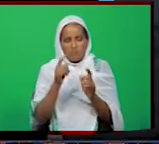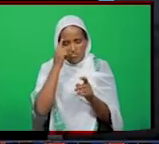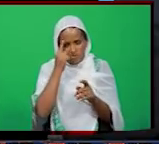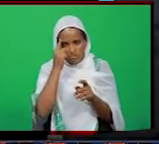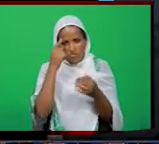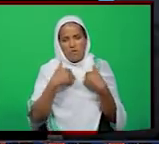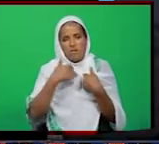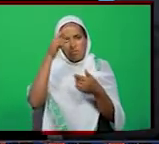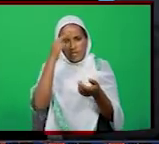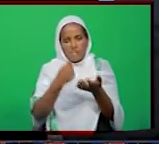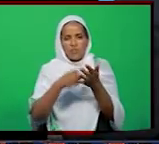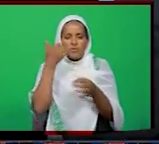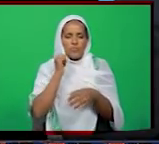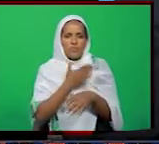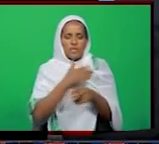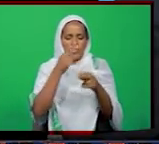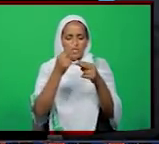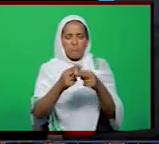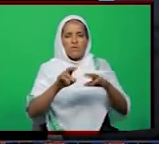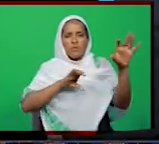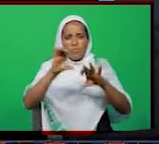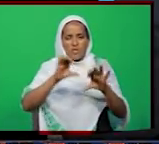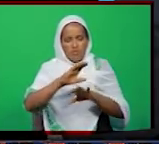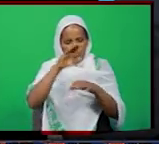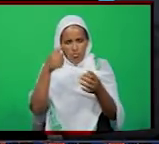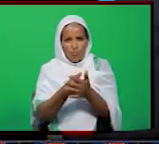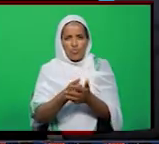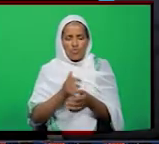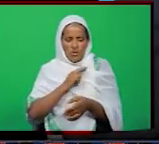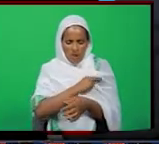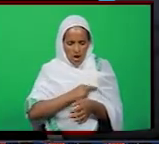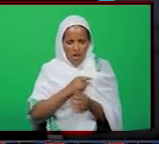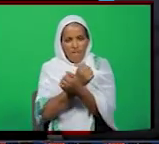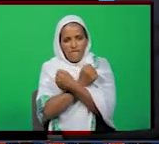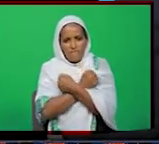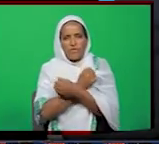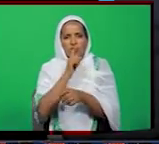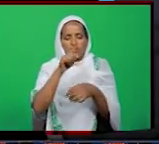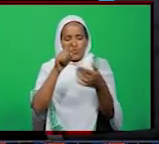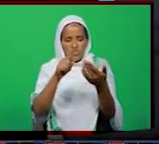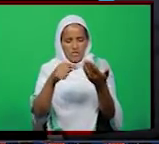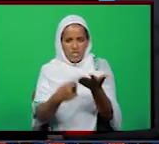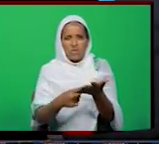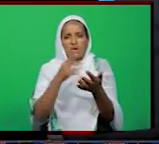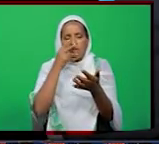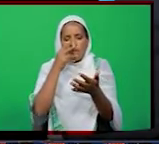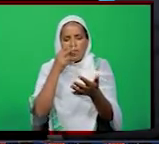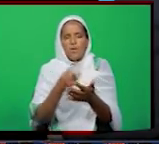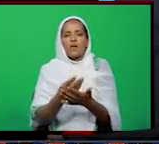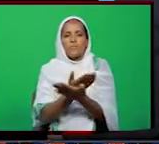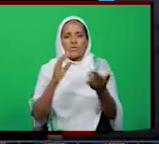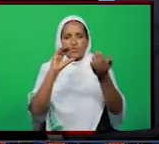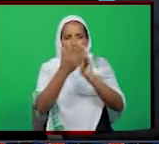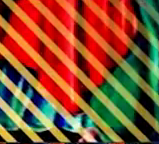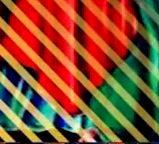በማሰብ በእመቤታችን ስም የሚደረገው ሁሉ ርኅራኄ ፍቅር ነው። ስለዚህ መልካም ነገር